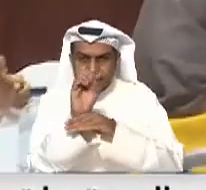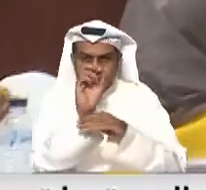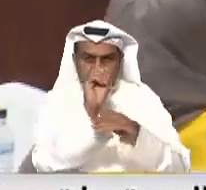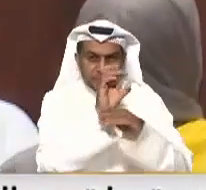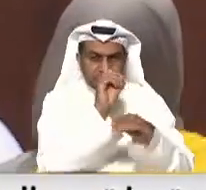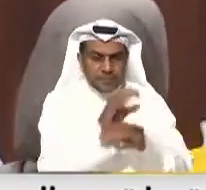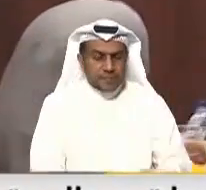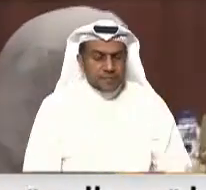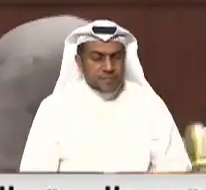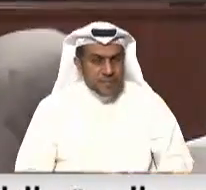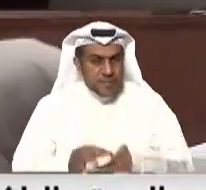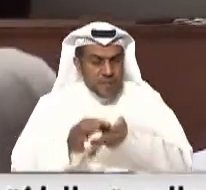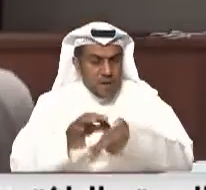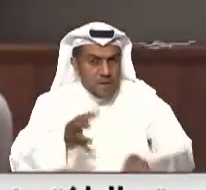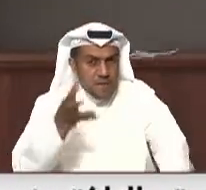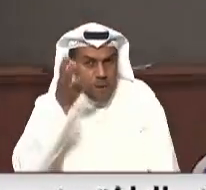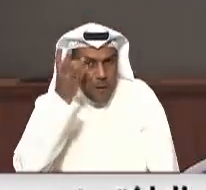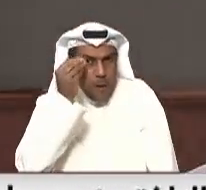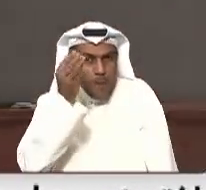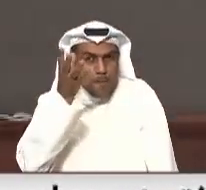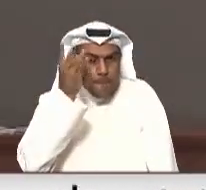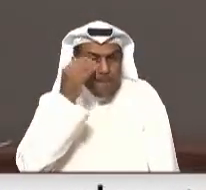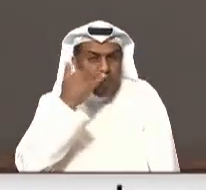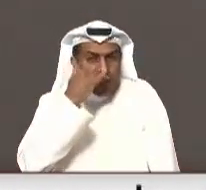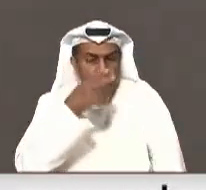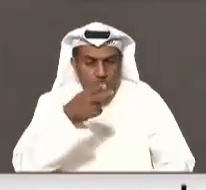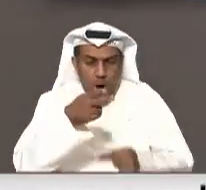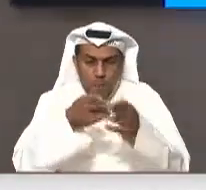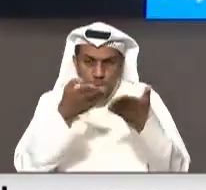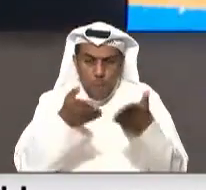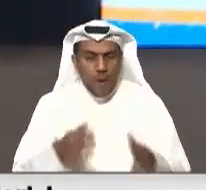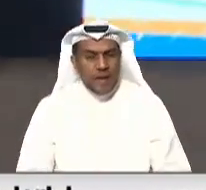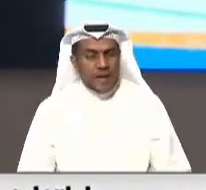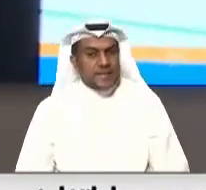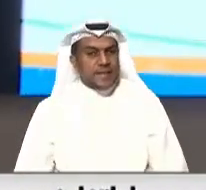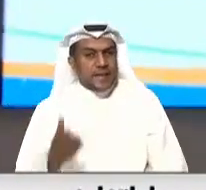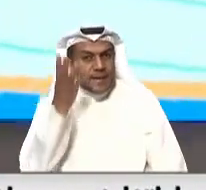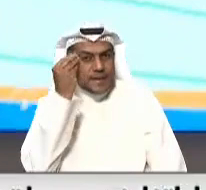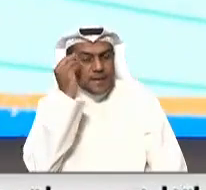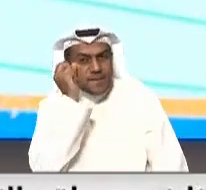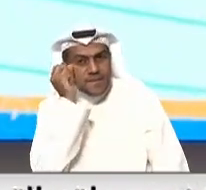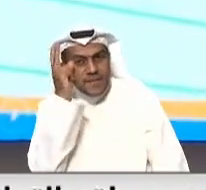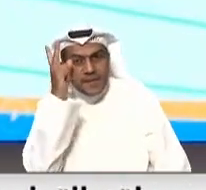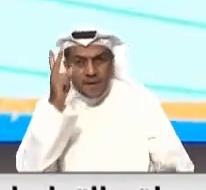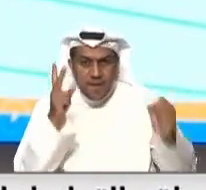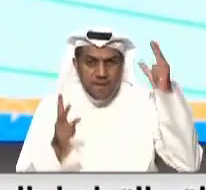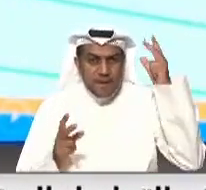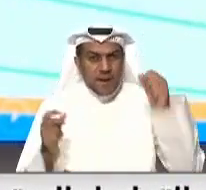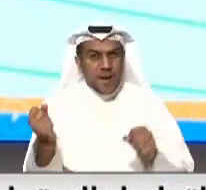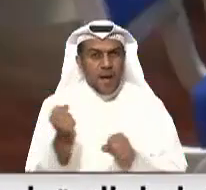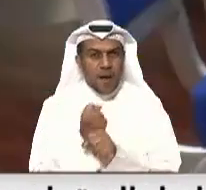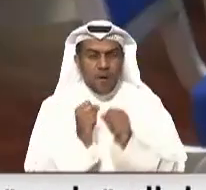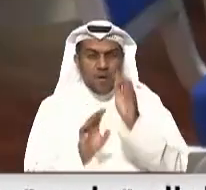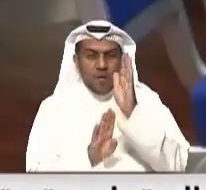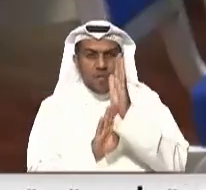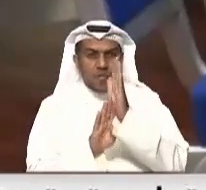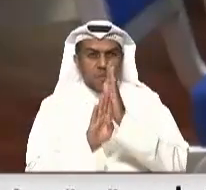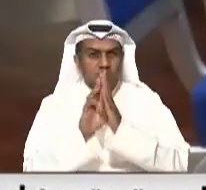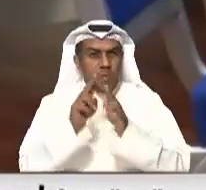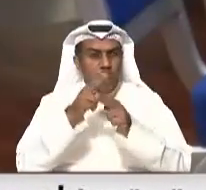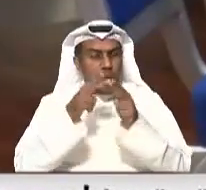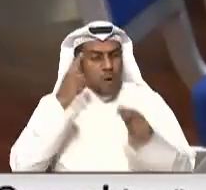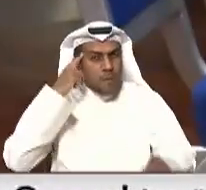المال البشري والإبداعي على أيدي شباب الكويت المبتكرين، تنفيذا لرؤية الدولة